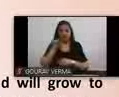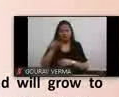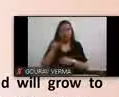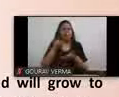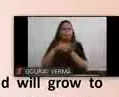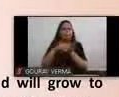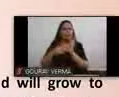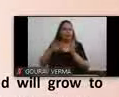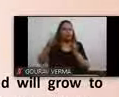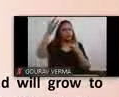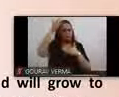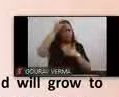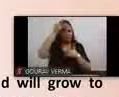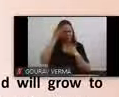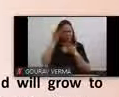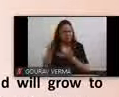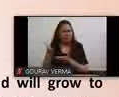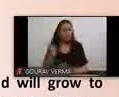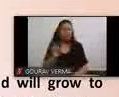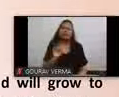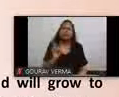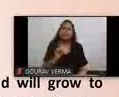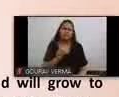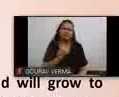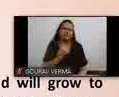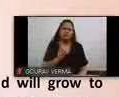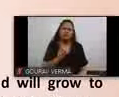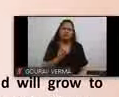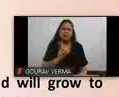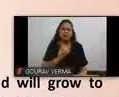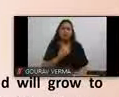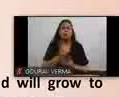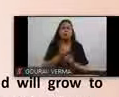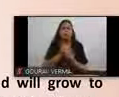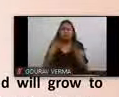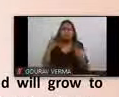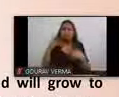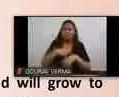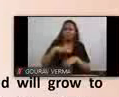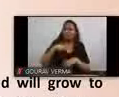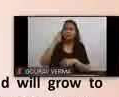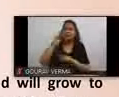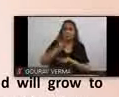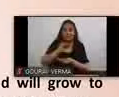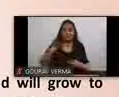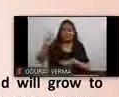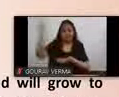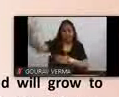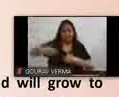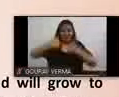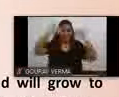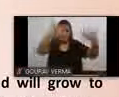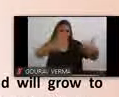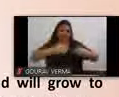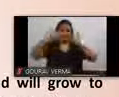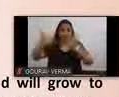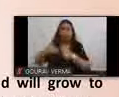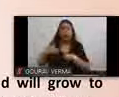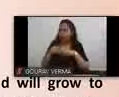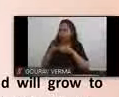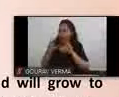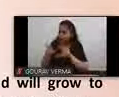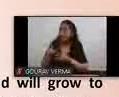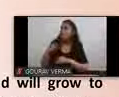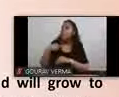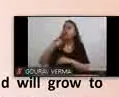Many times, बहुत बार ऐसा होता है कि जब बच्चे हमारे पास आते हैं तो हम अच्छे इंटेंशन से मदर को कहते